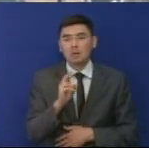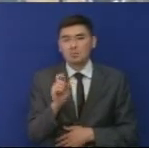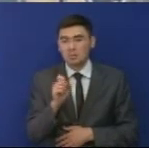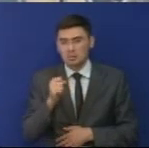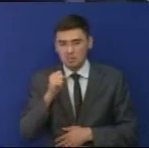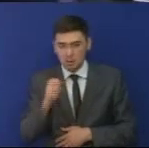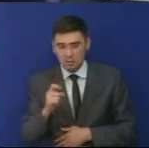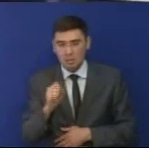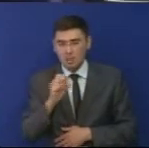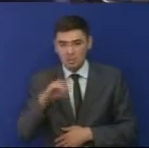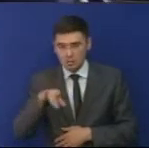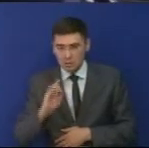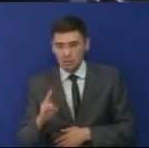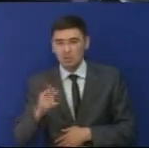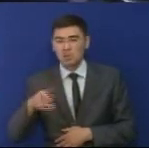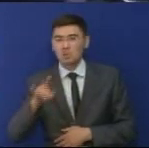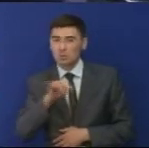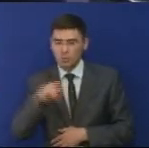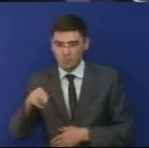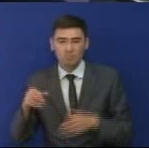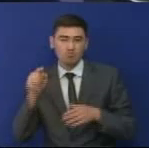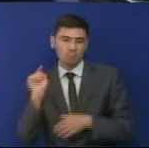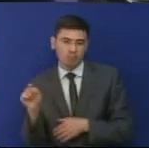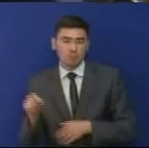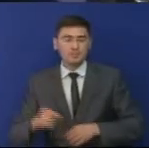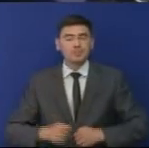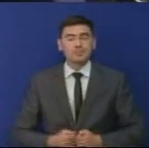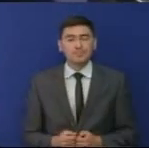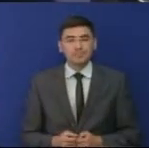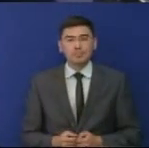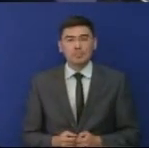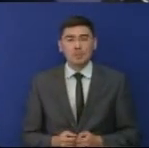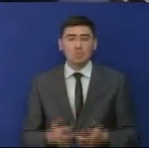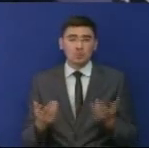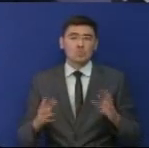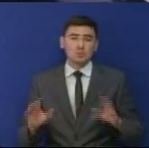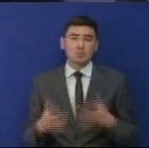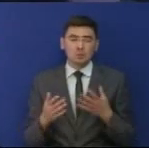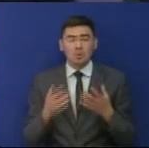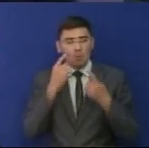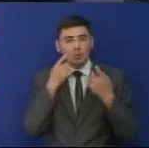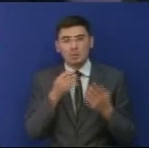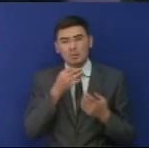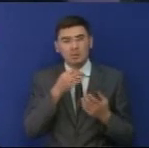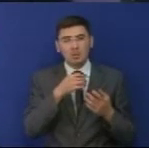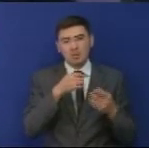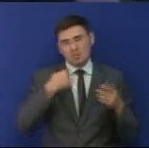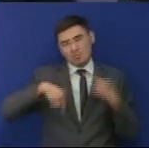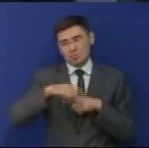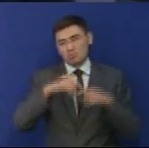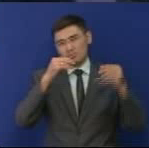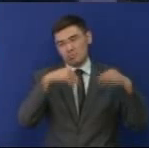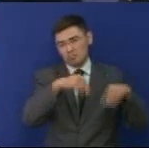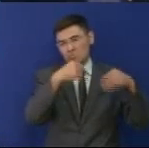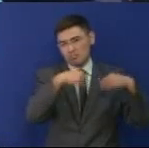Астык Групп». К сожалению, может быть, пока таковы издержки судьбы, львиная доля